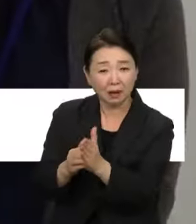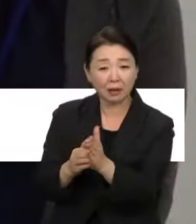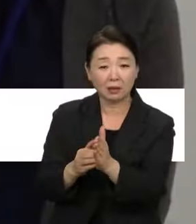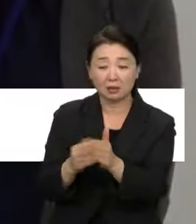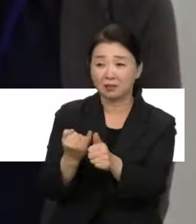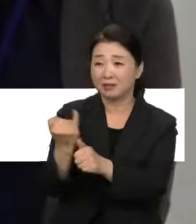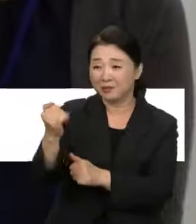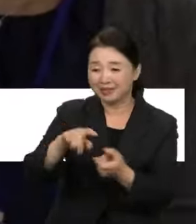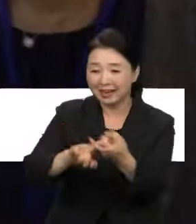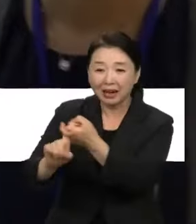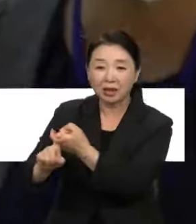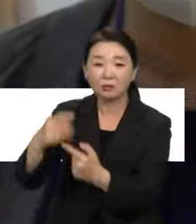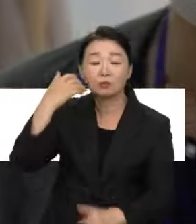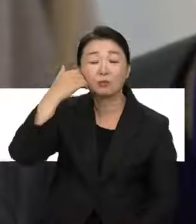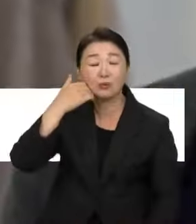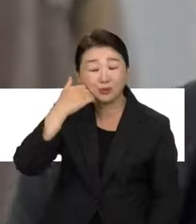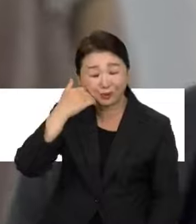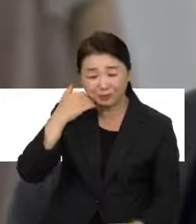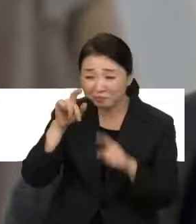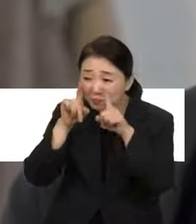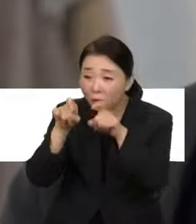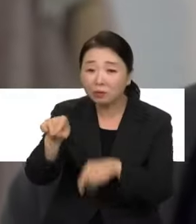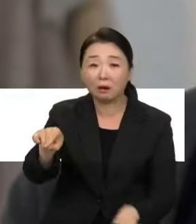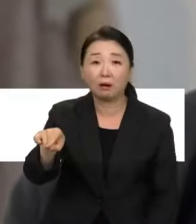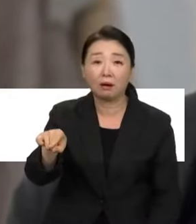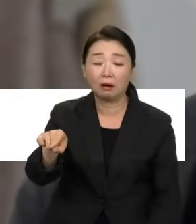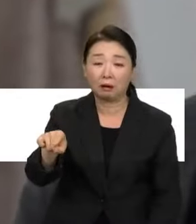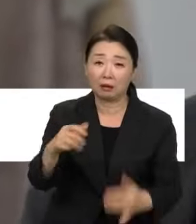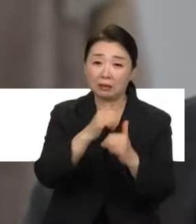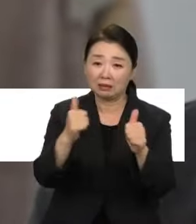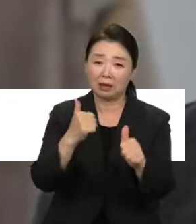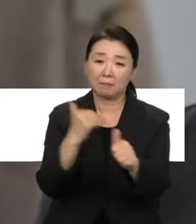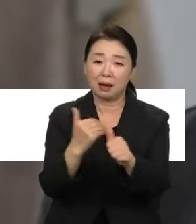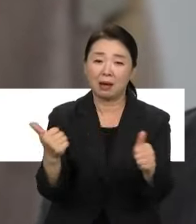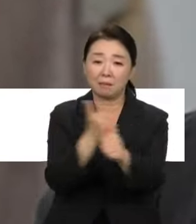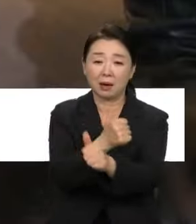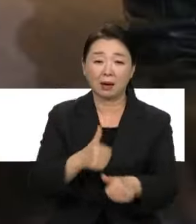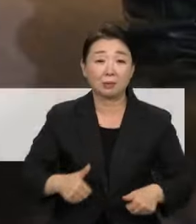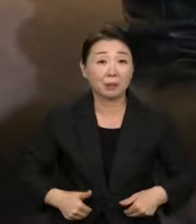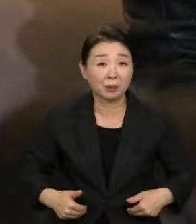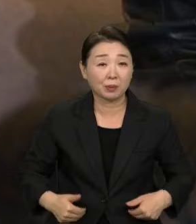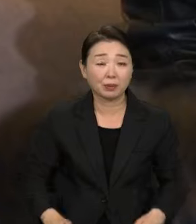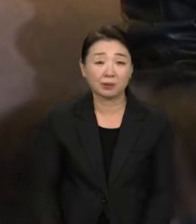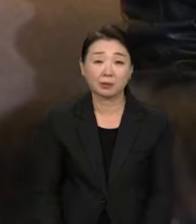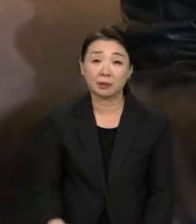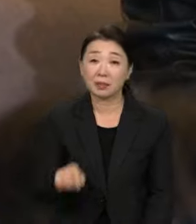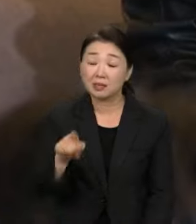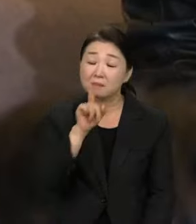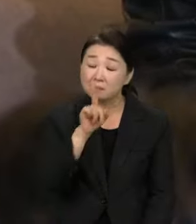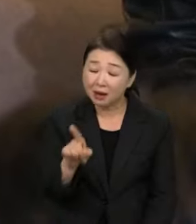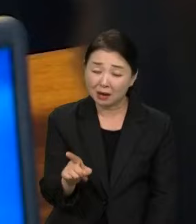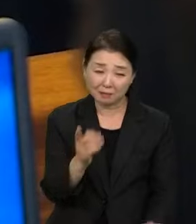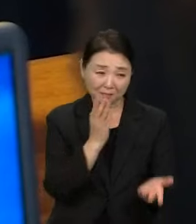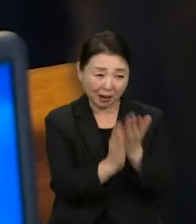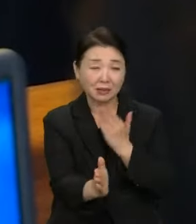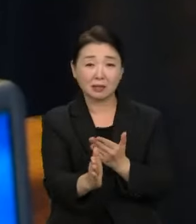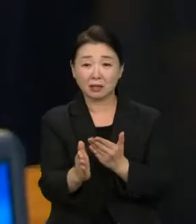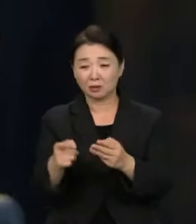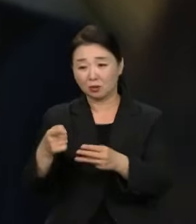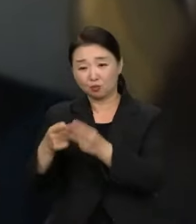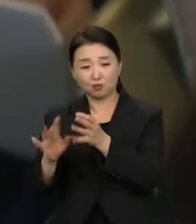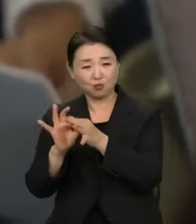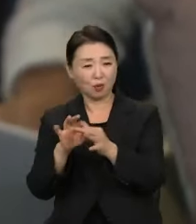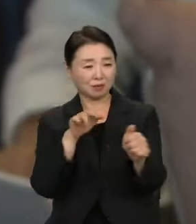여사 라인으로 불리는 측근 인사를 겨냥해선 인적 쇄신이 필요하다고 주장했습니다. 이 같은 발언이 적절하지 않다는 친윤계의